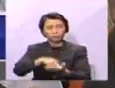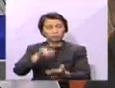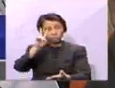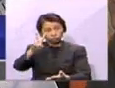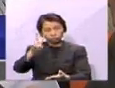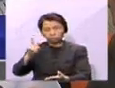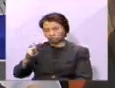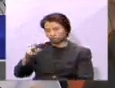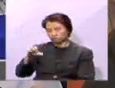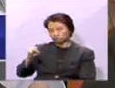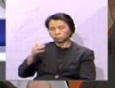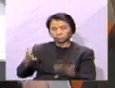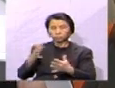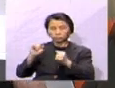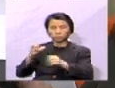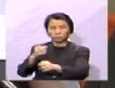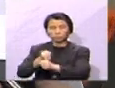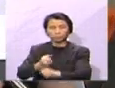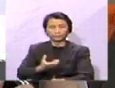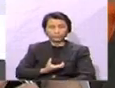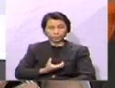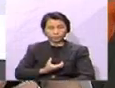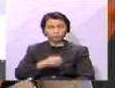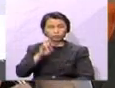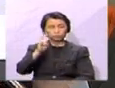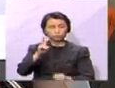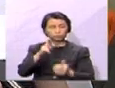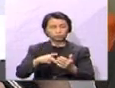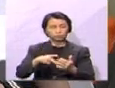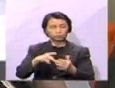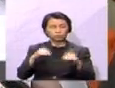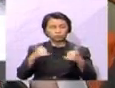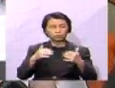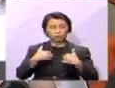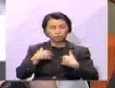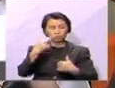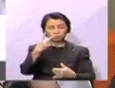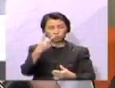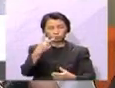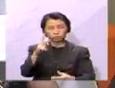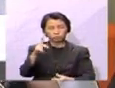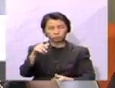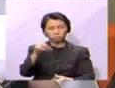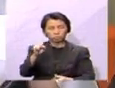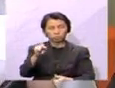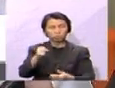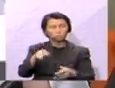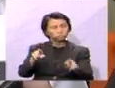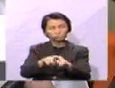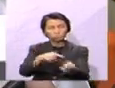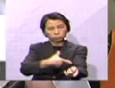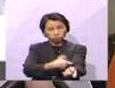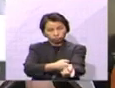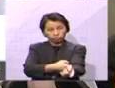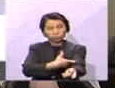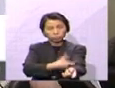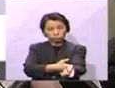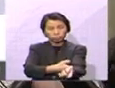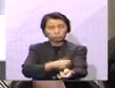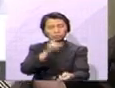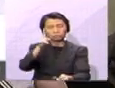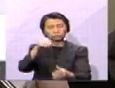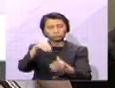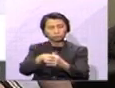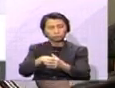kemungkinan kita Boleh dapatkan pingat dalam dua acara yang di mana ada dua kes juga doping dalam satu